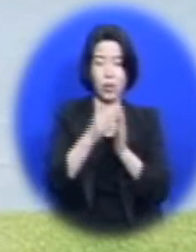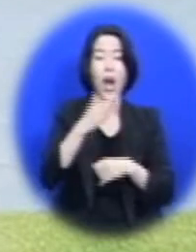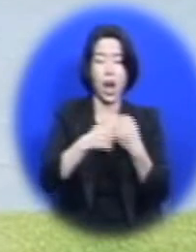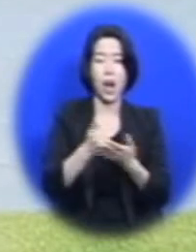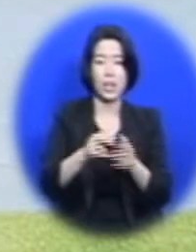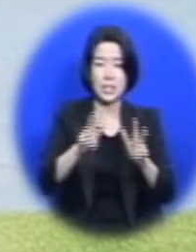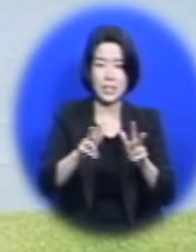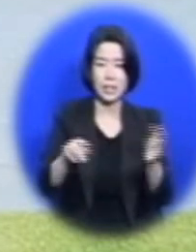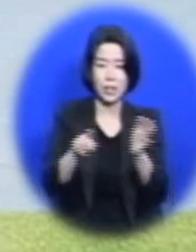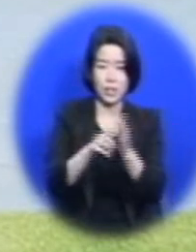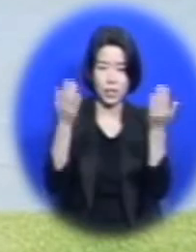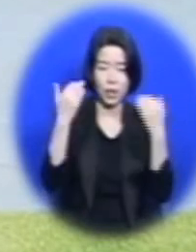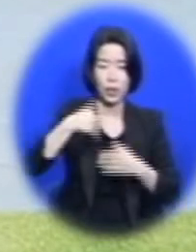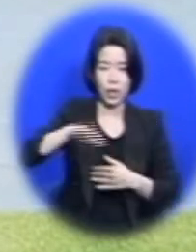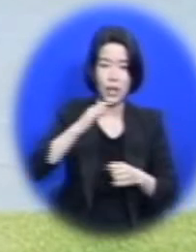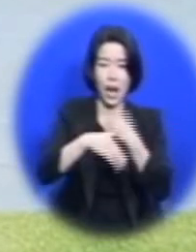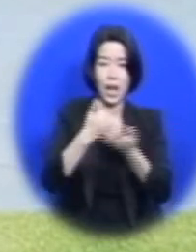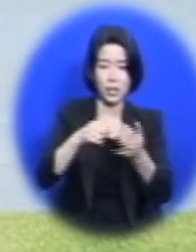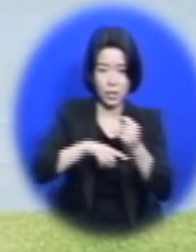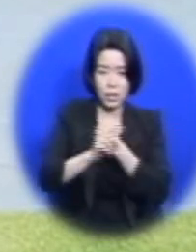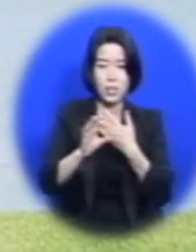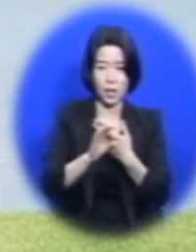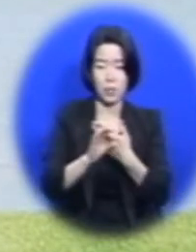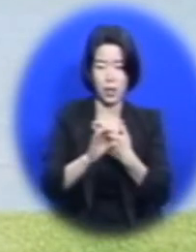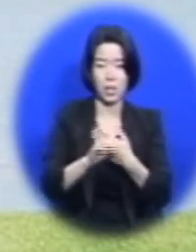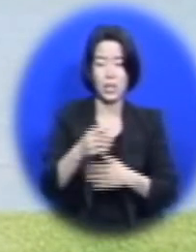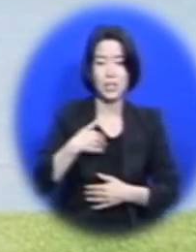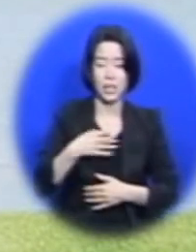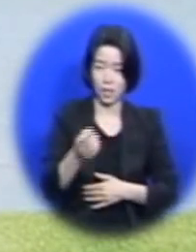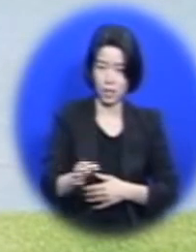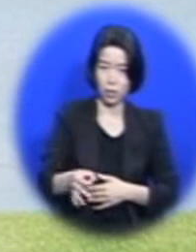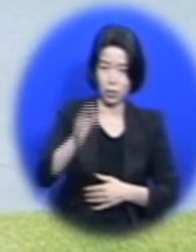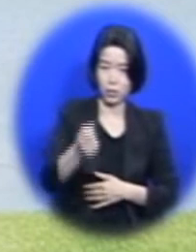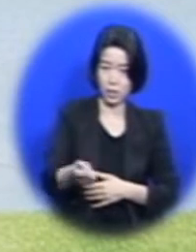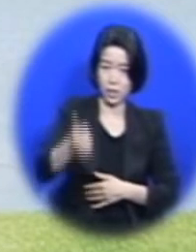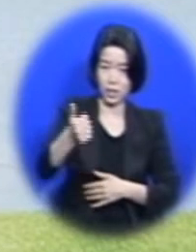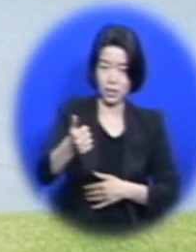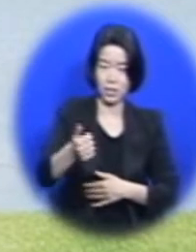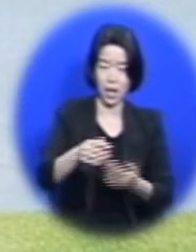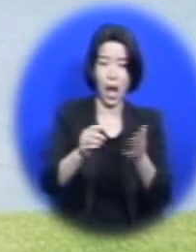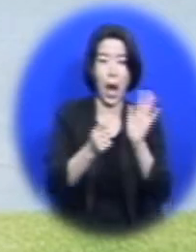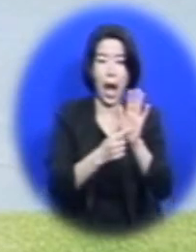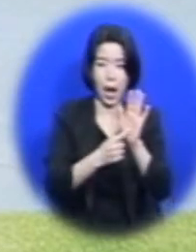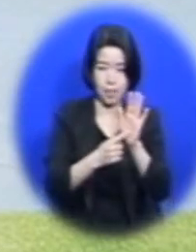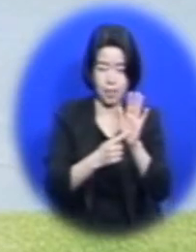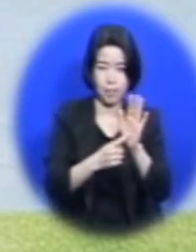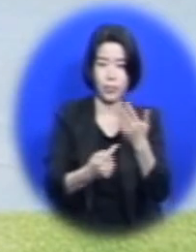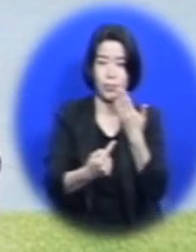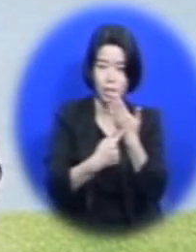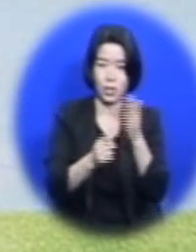정말 지금 신학교를 가는 게 하나님의 뜻이라면 제가 이 동전을 던질 때 안면이 나오게 해주세요. 그러면